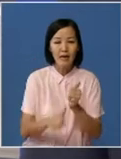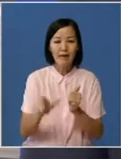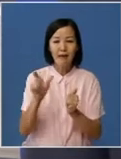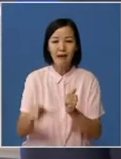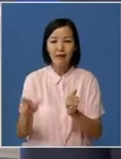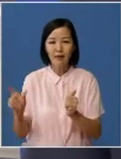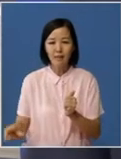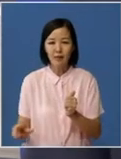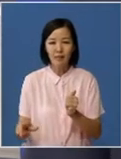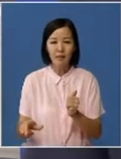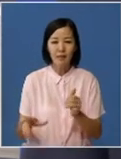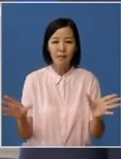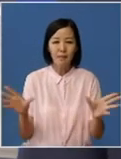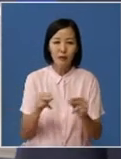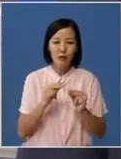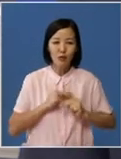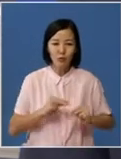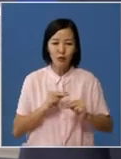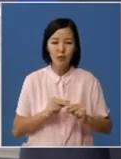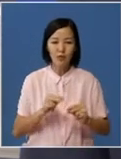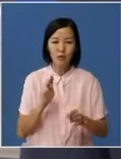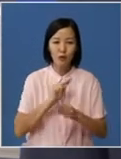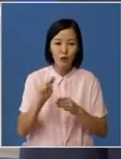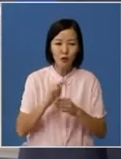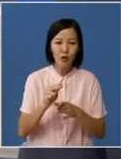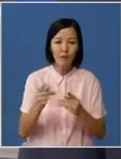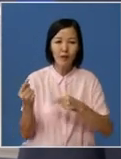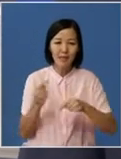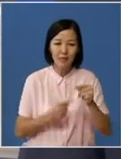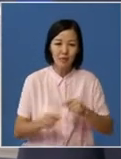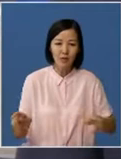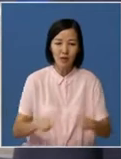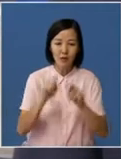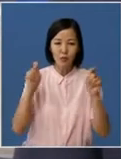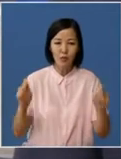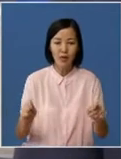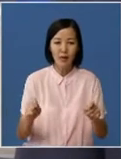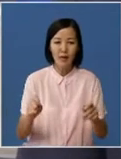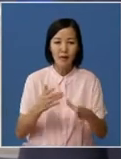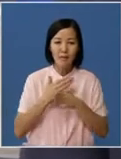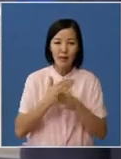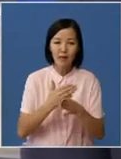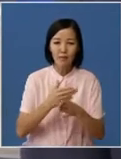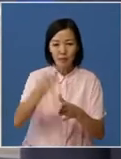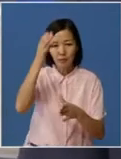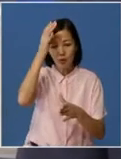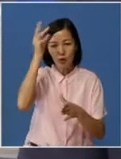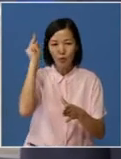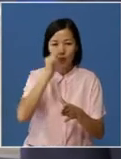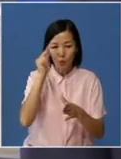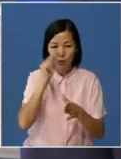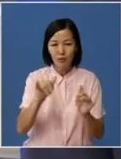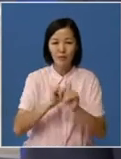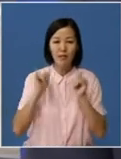әр азаматымызбенен жұмыс істеп, солардың мынау кәсіпкерлікке бетбұрыс жасауға сауатын өсіріп,